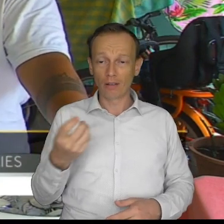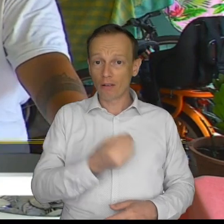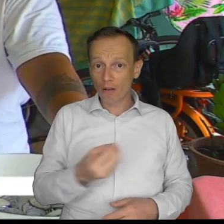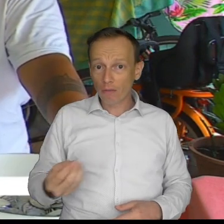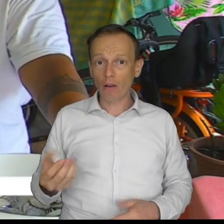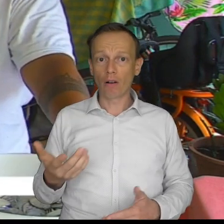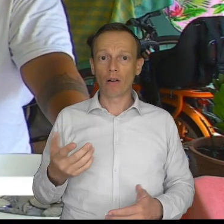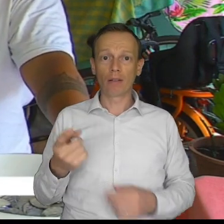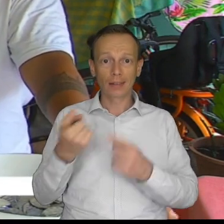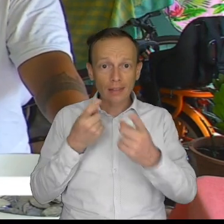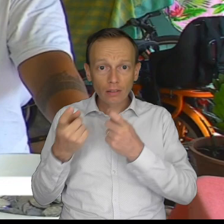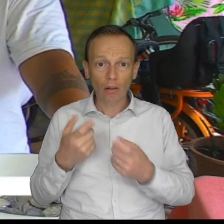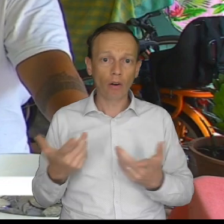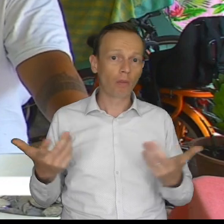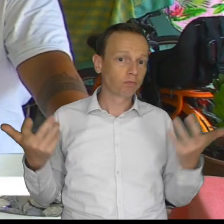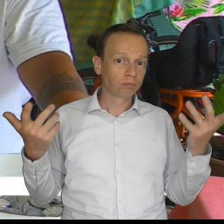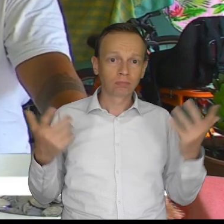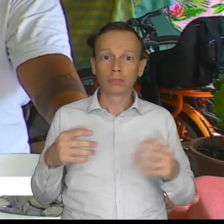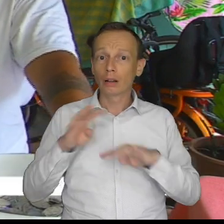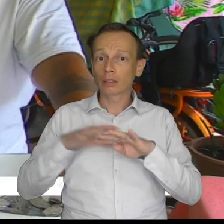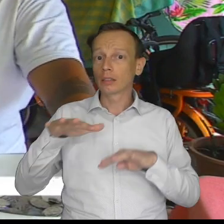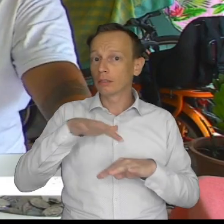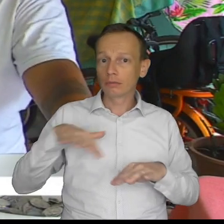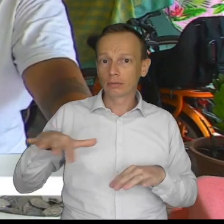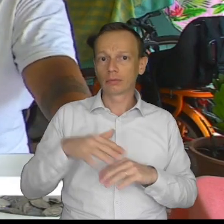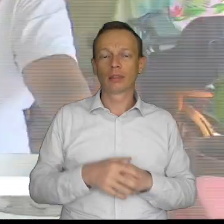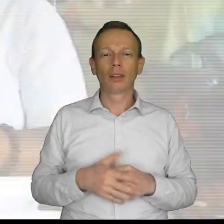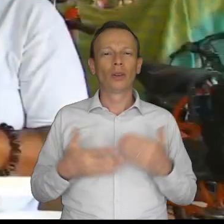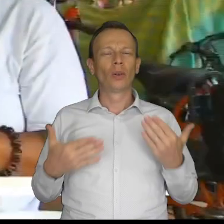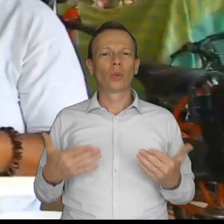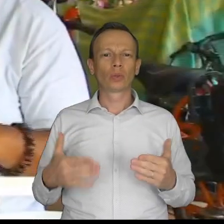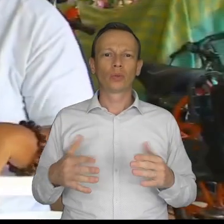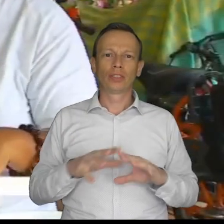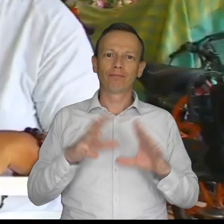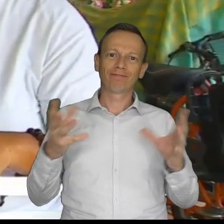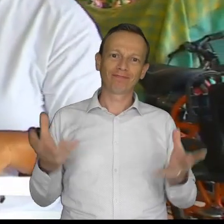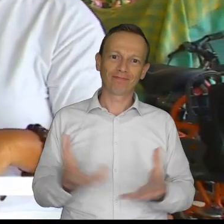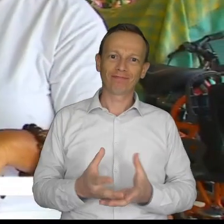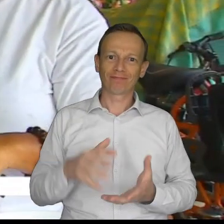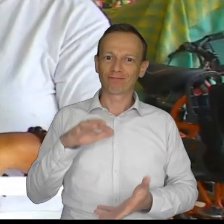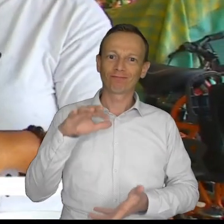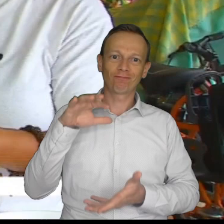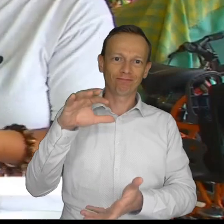c'est aux enfants, c'est aux clients du quartier. Aujourd'hui, c'est des totas.